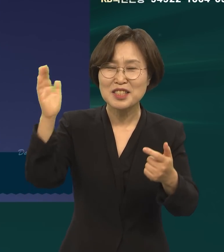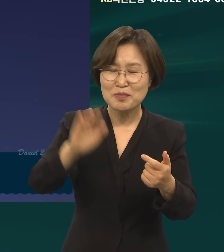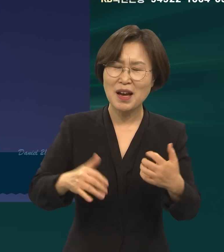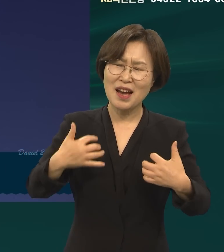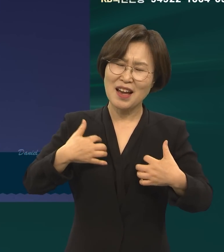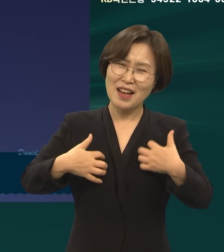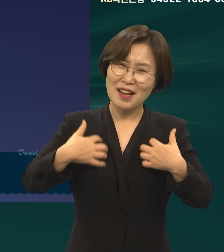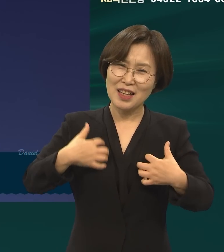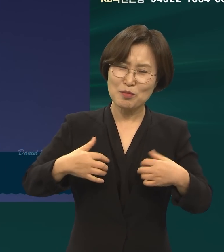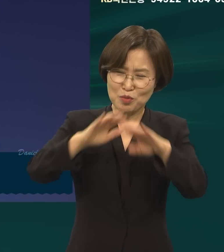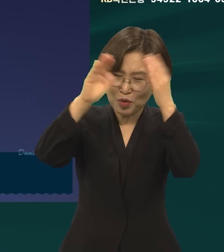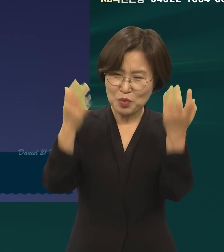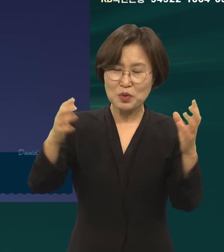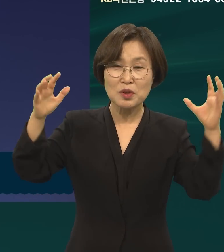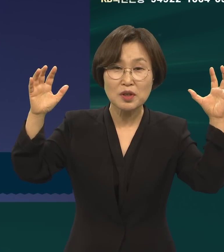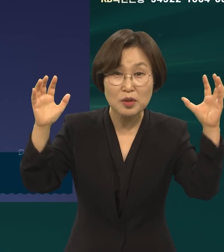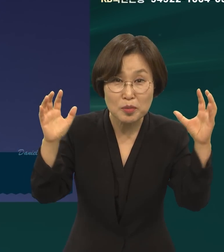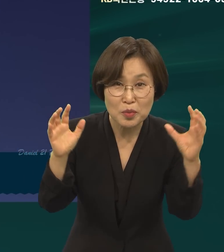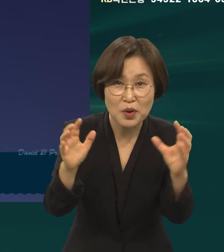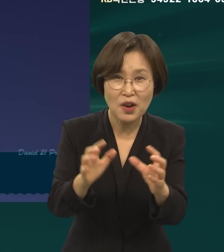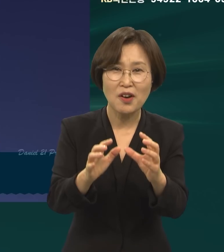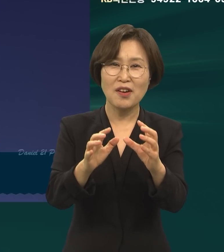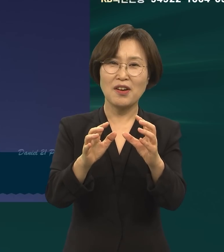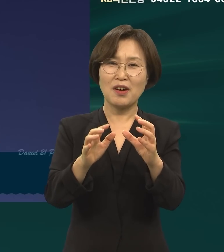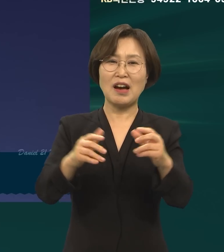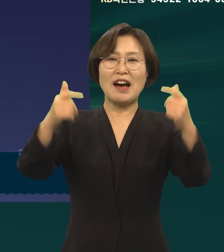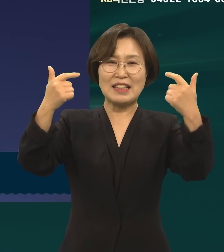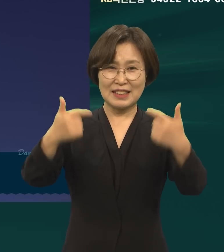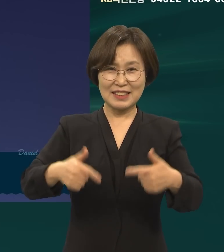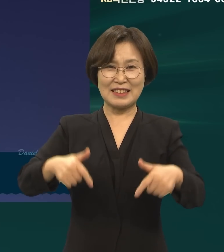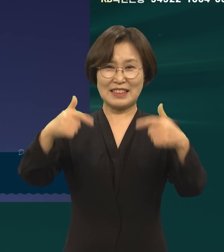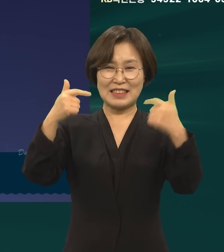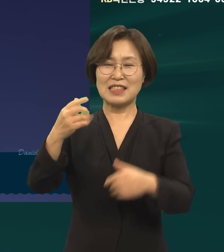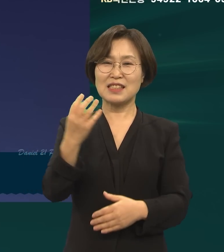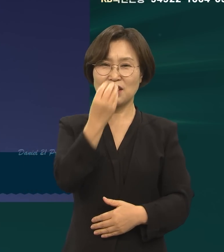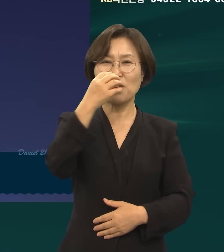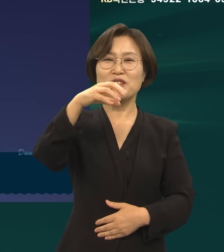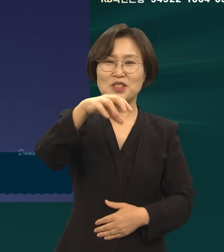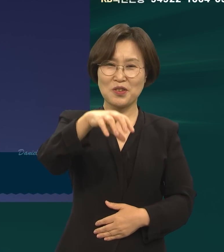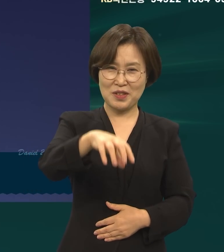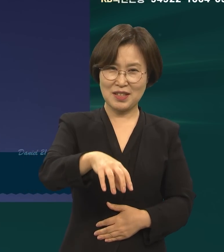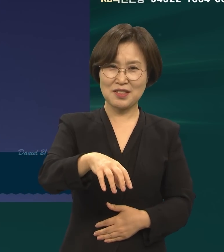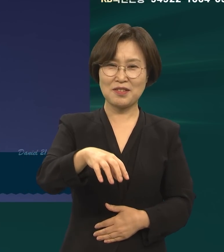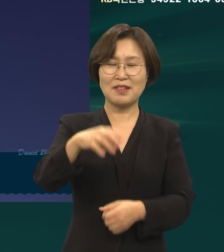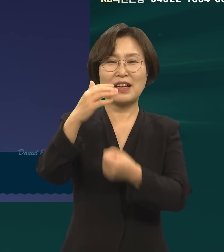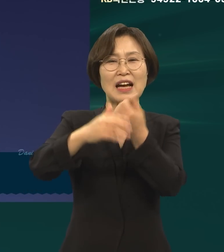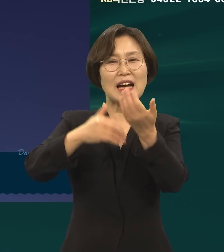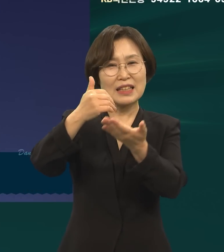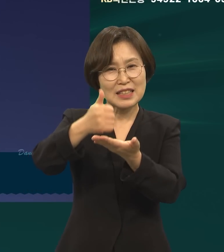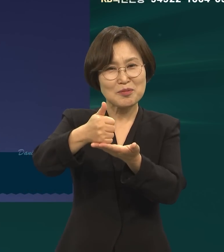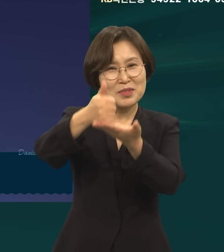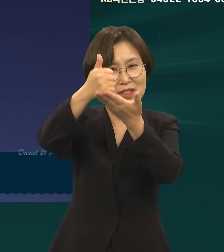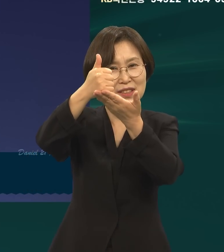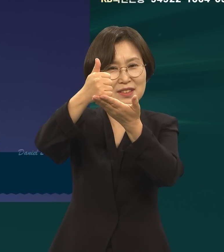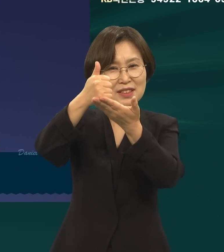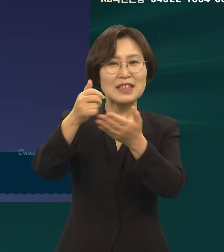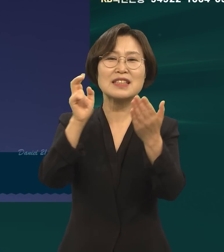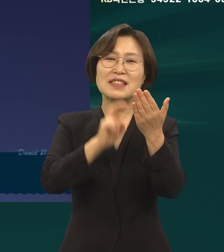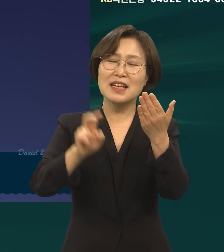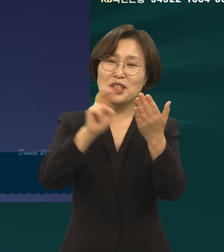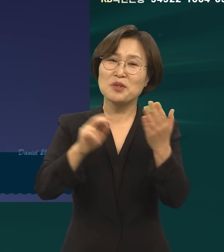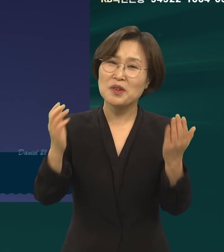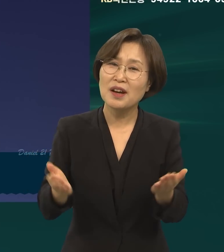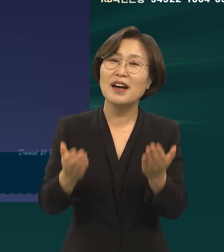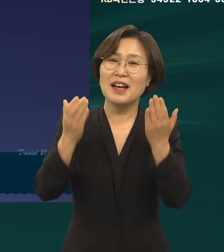기쁨으로 다 모여서 한번 따라하시죠. 늘 성전에서 하나님을